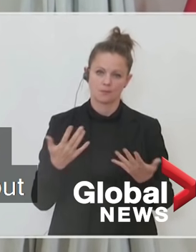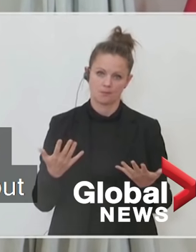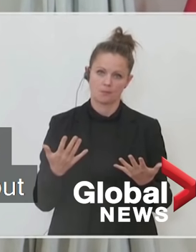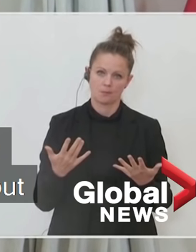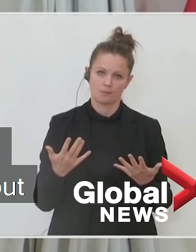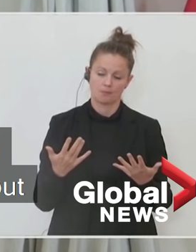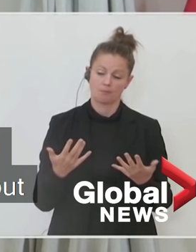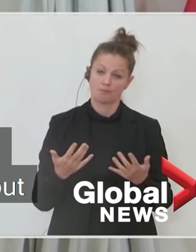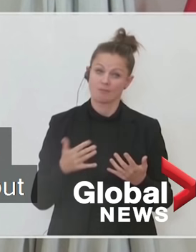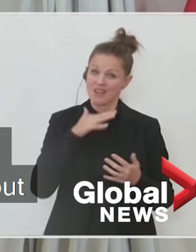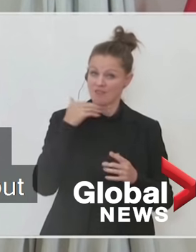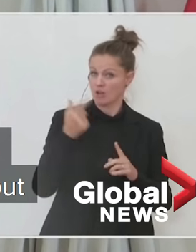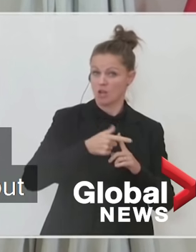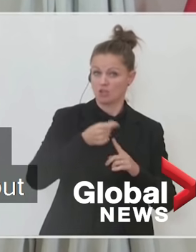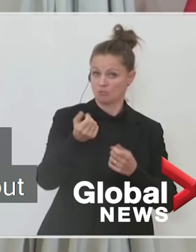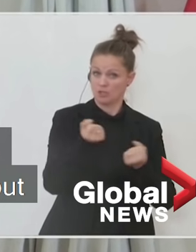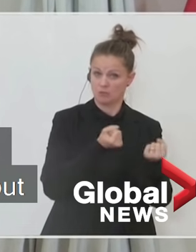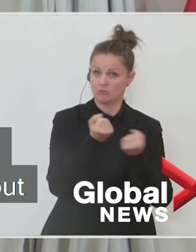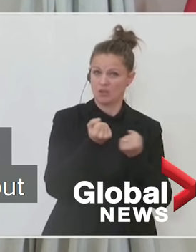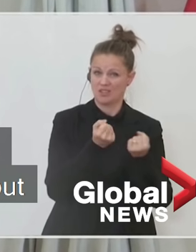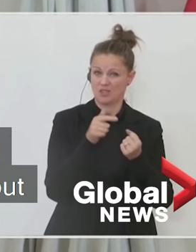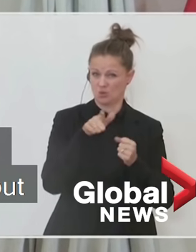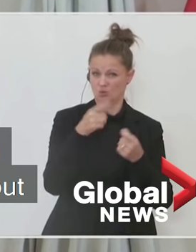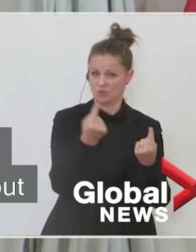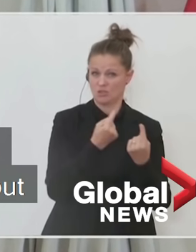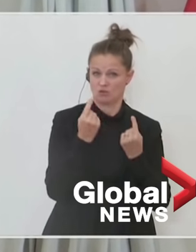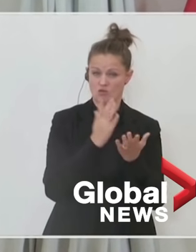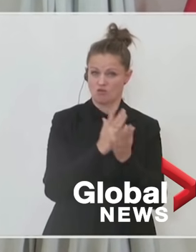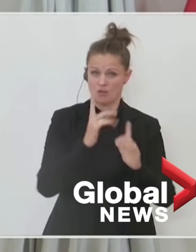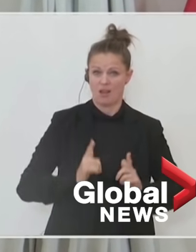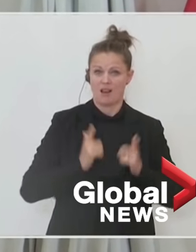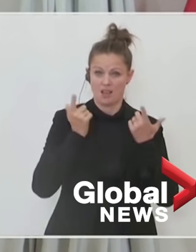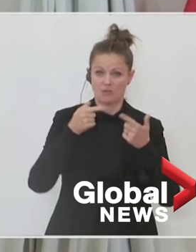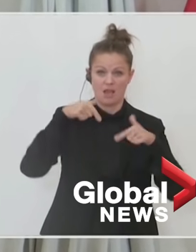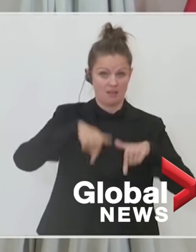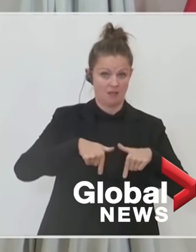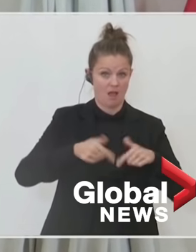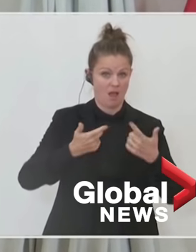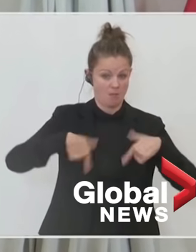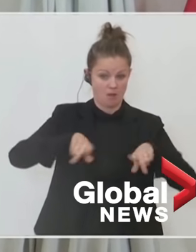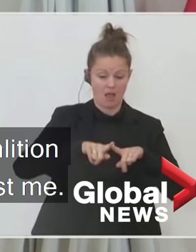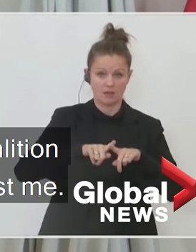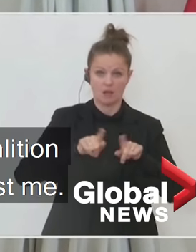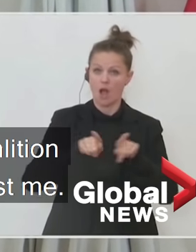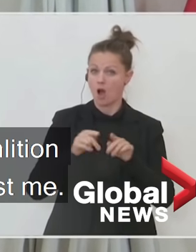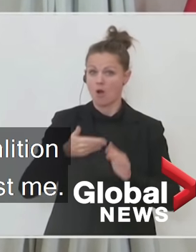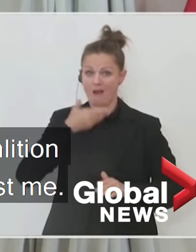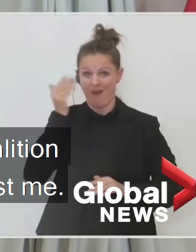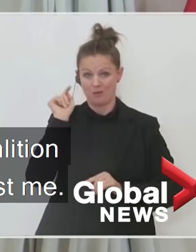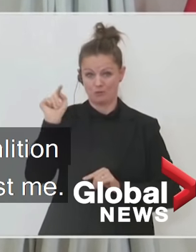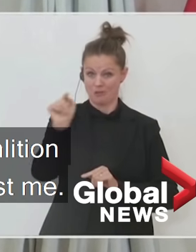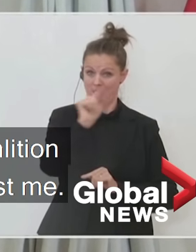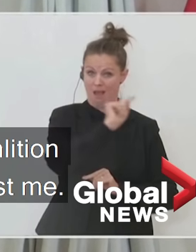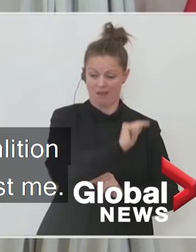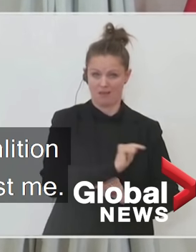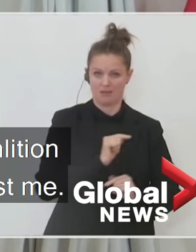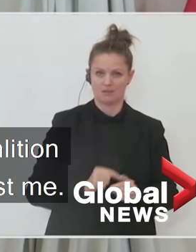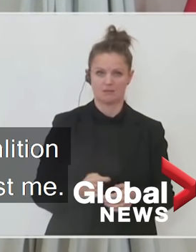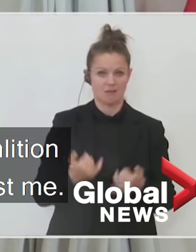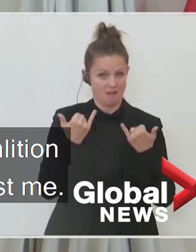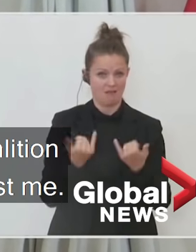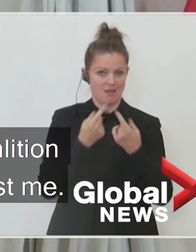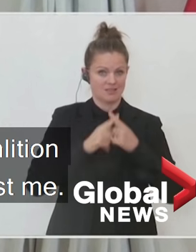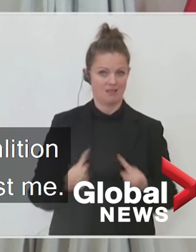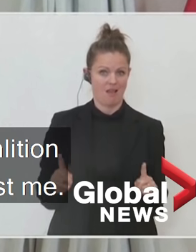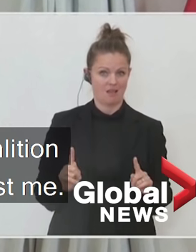viele Spitzenpolitiker schon erleben mussten, im Inland, aber auch im Ausland. Was diesmal anders ist,